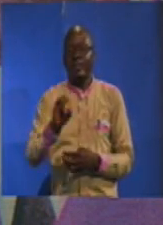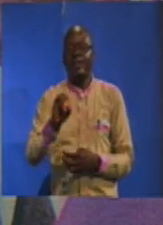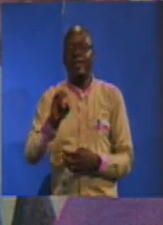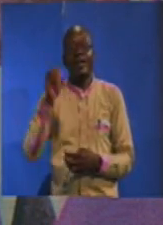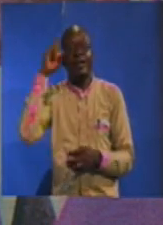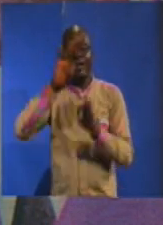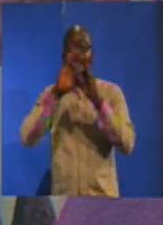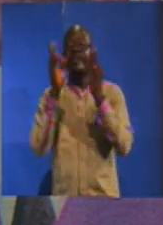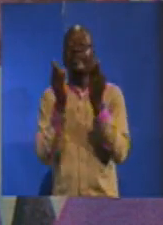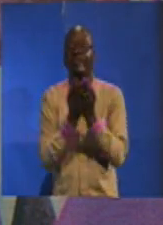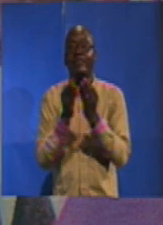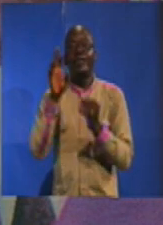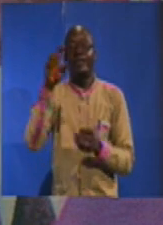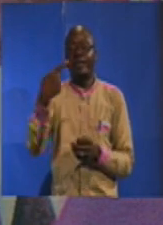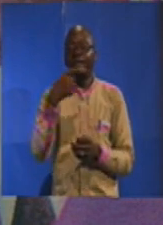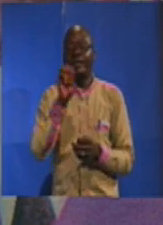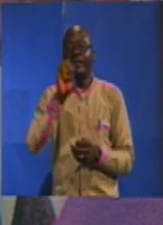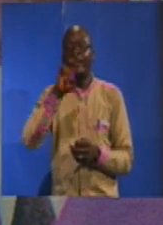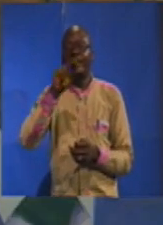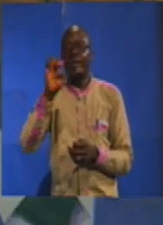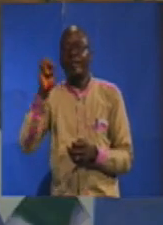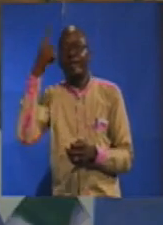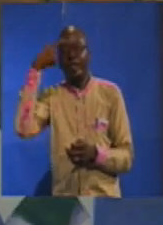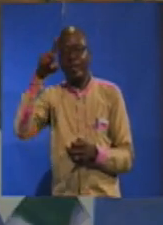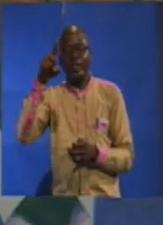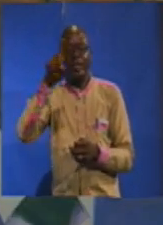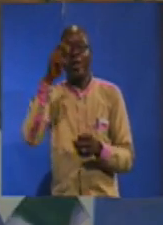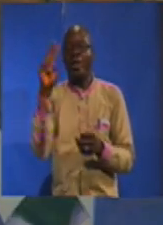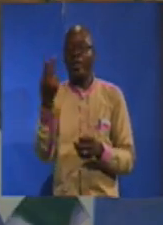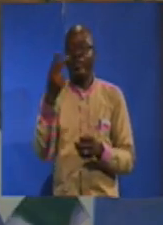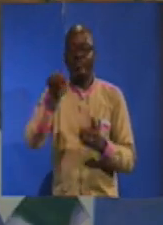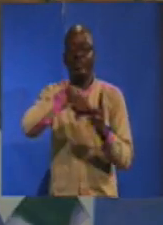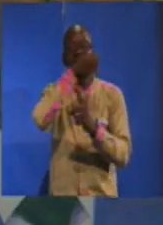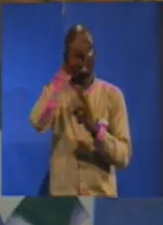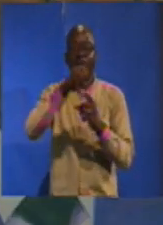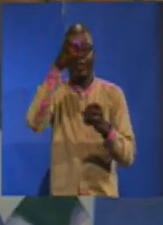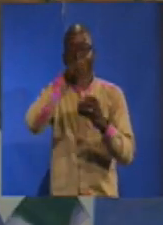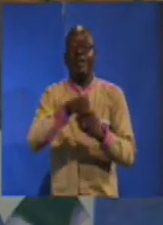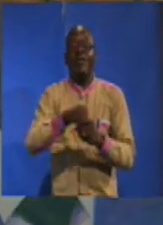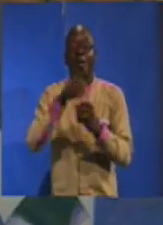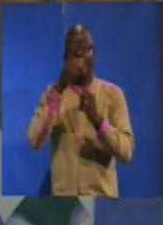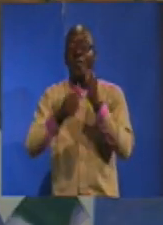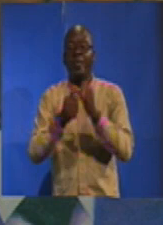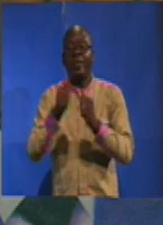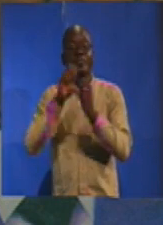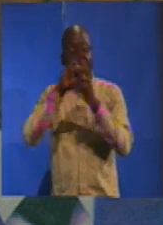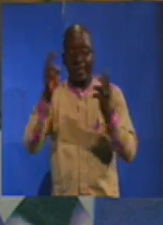de généraux, Djendjeré et Bassolé, situés enfin sur leur sentence, la prison à